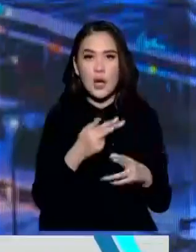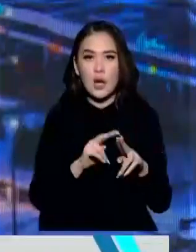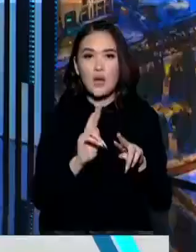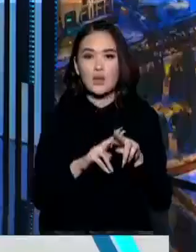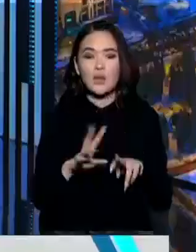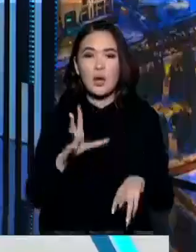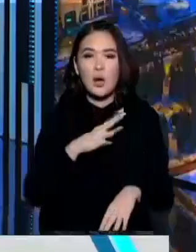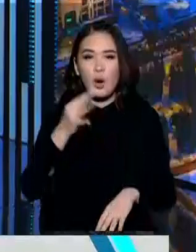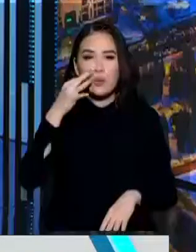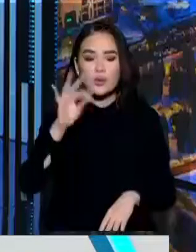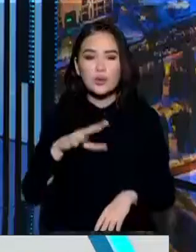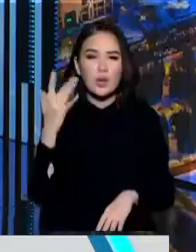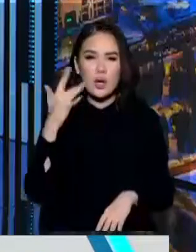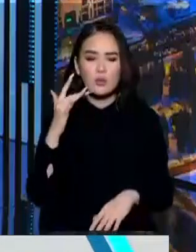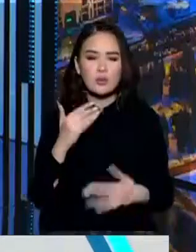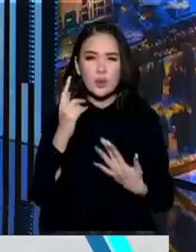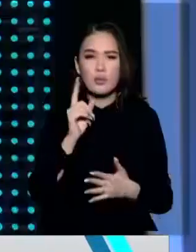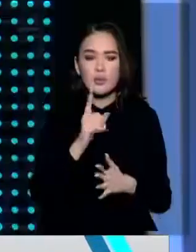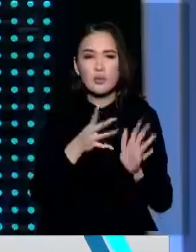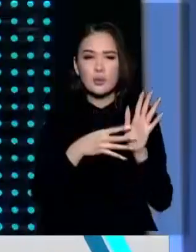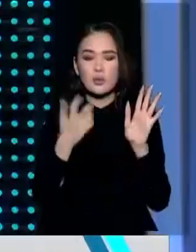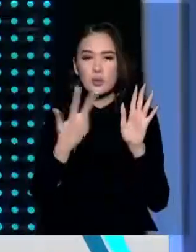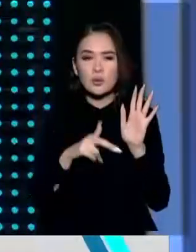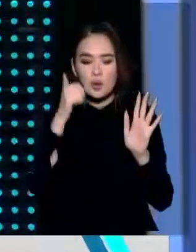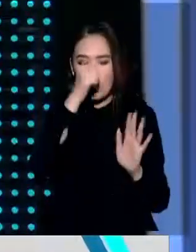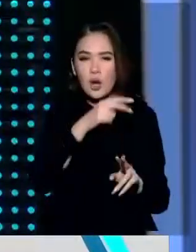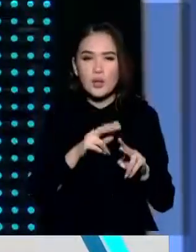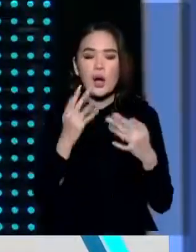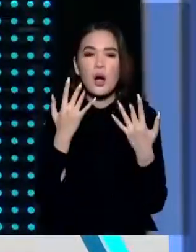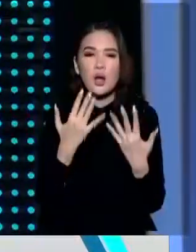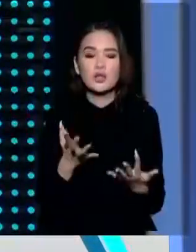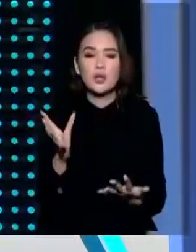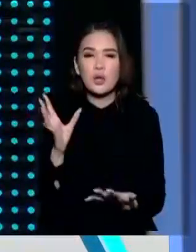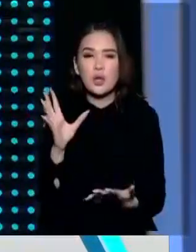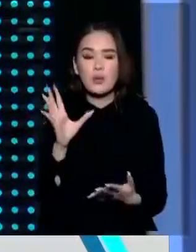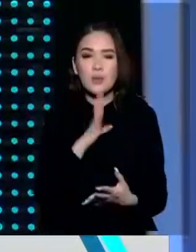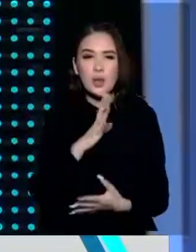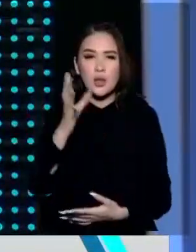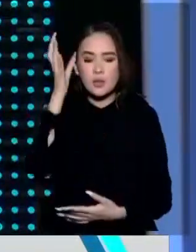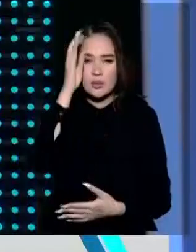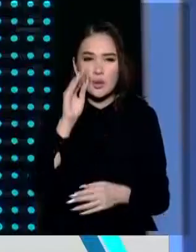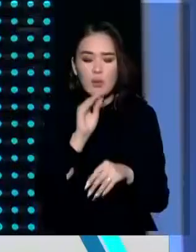тәжірибе ақшта дедіңіз 1930 кейін Францияда олар қаншалықты серпін берді ғылымның және